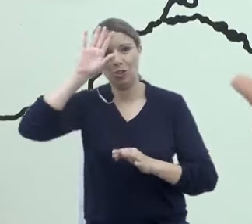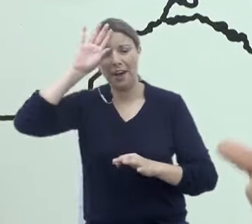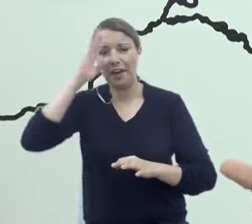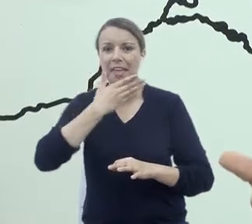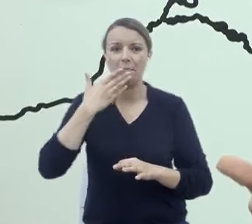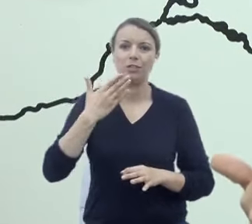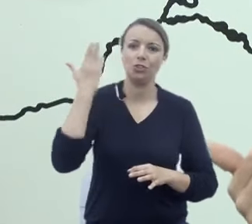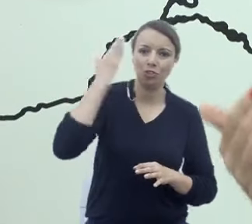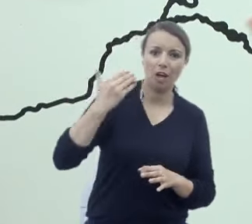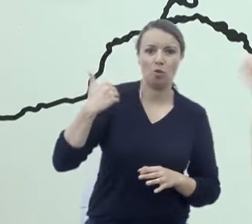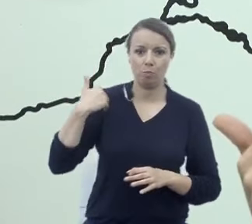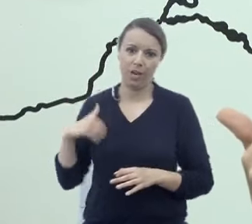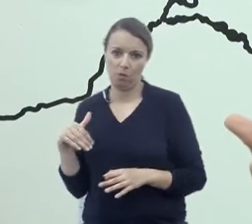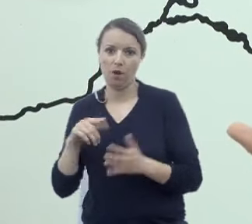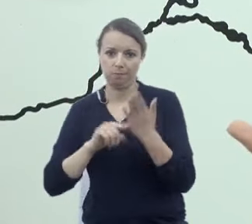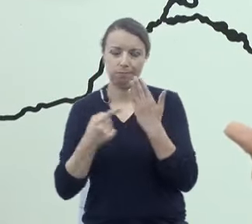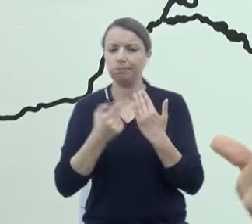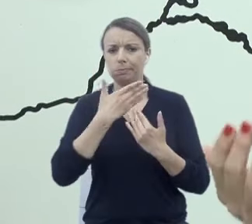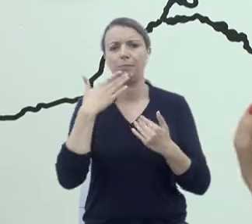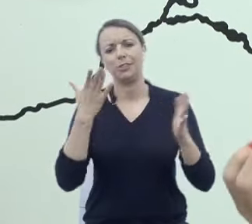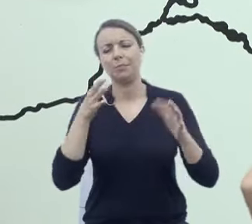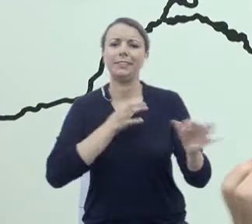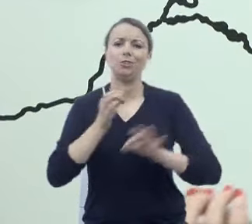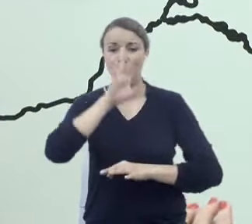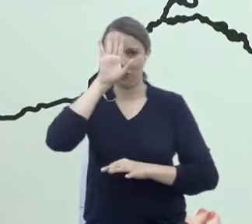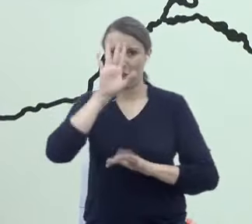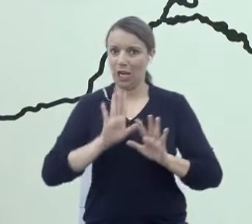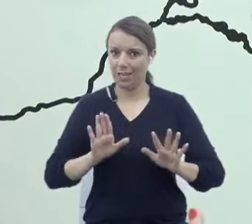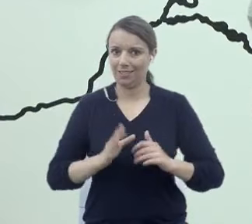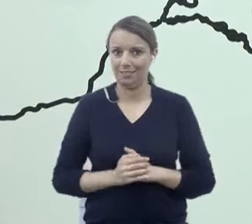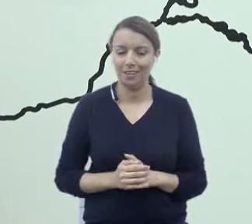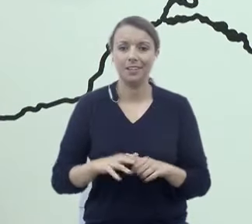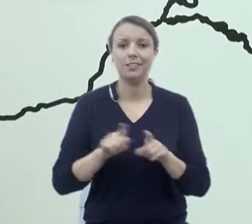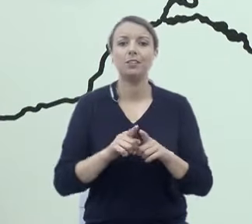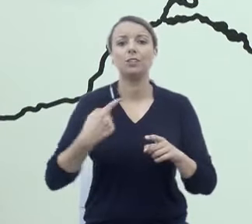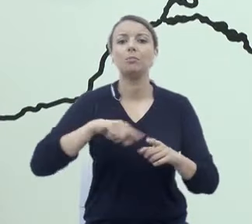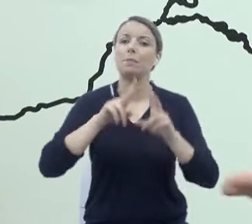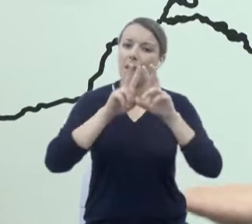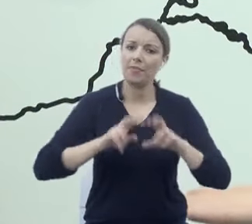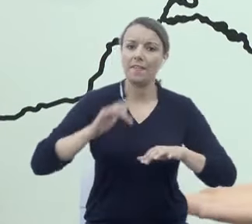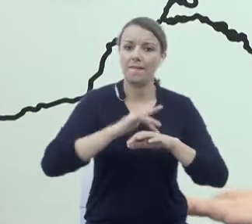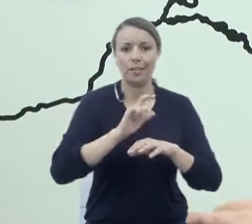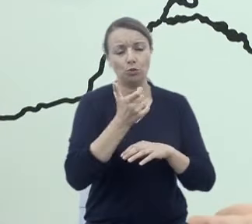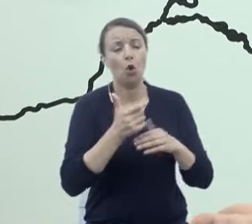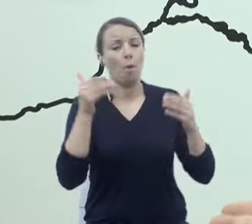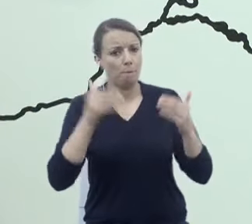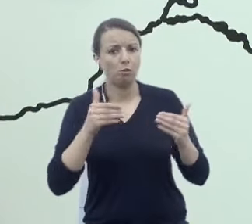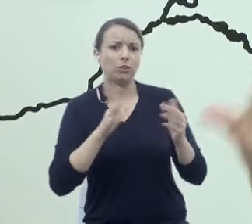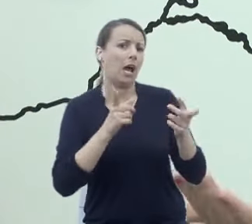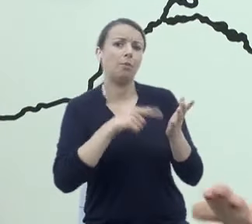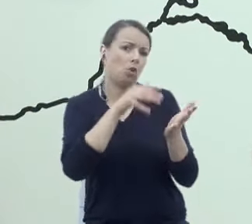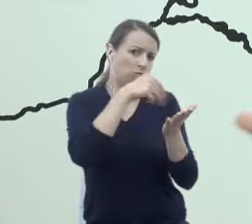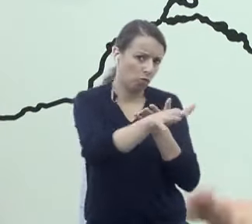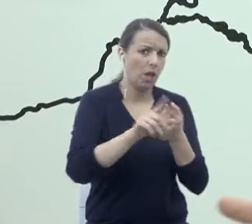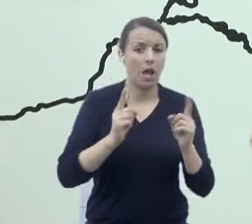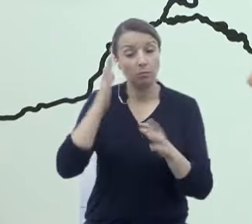Natomiast rzeczywiście to, co wyszło w naszych badaniach, i to myślę, że jest też taką rzeczą, którą no, możemy to odrzucić, tak, ale możemy się też nad tym zastanowić.